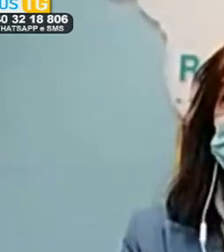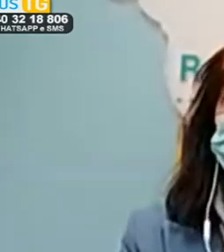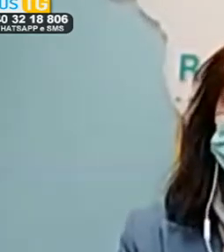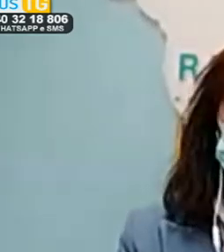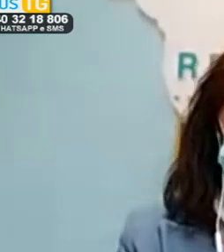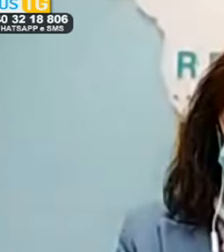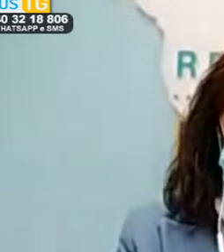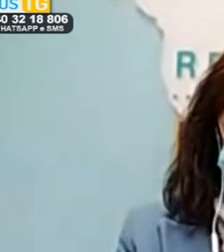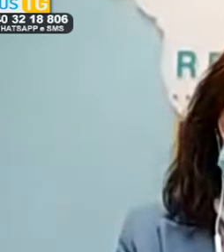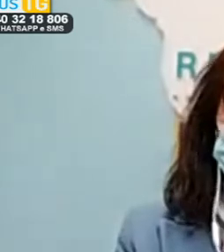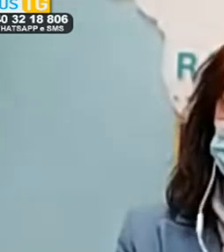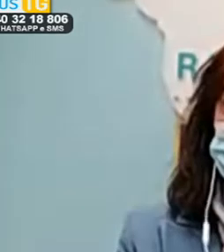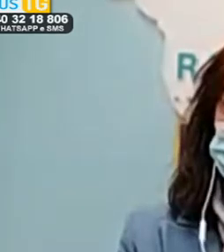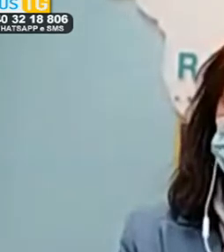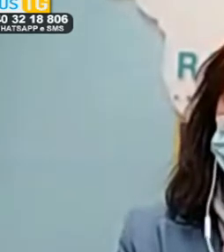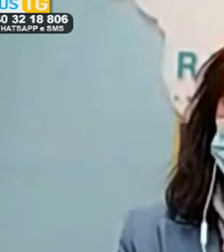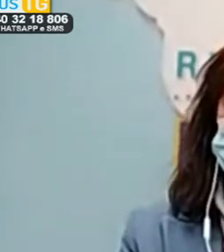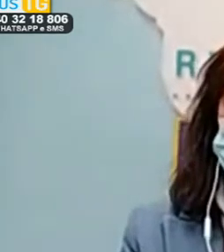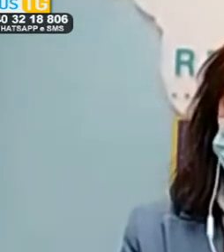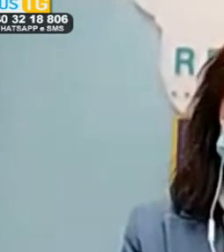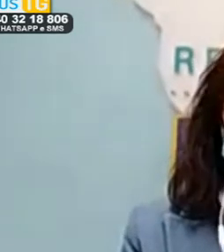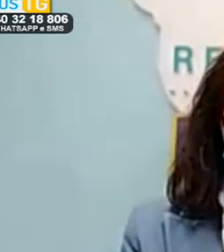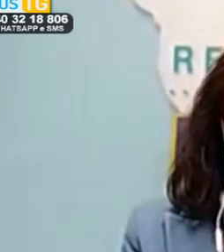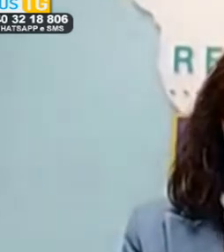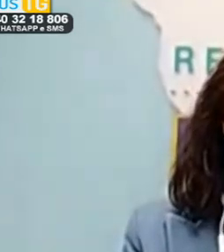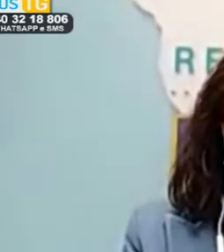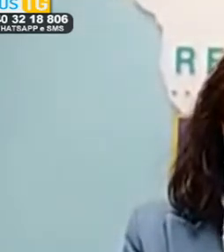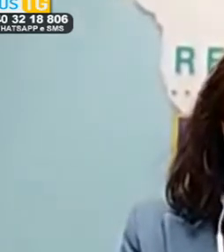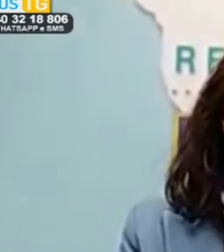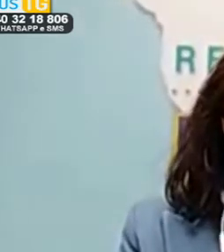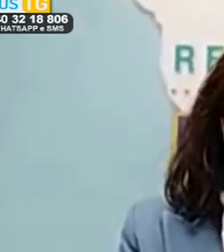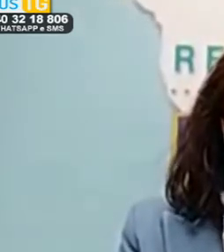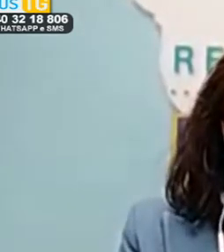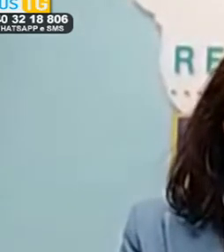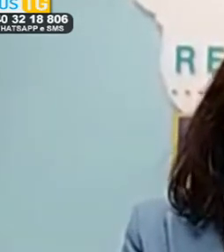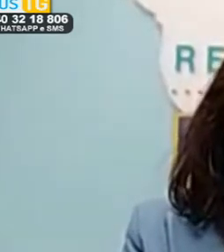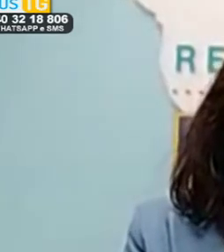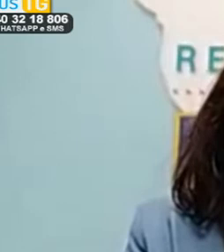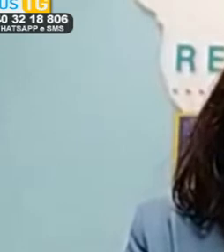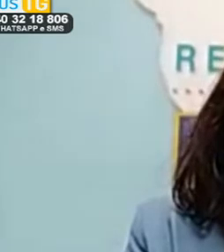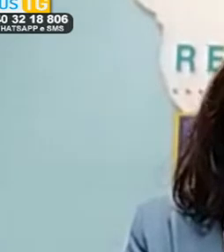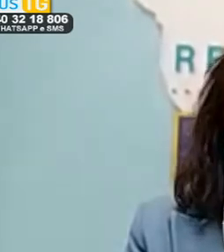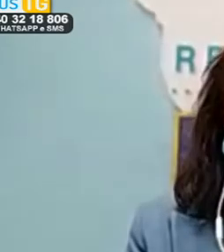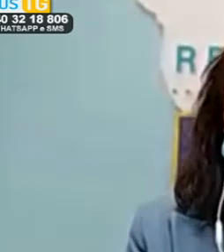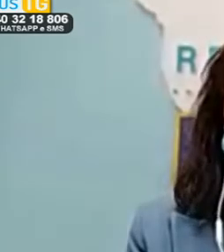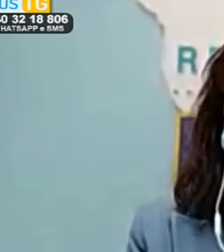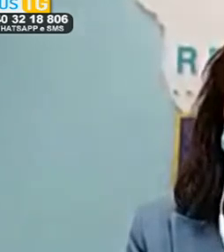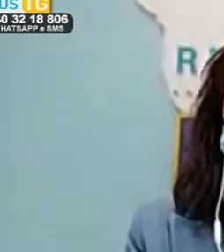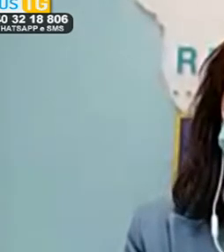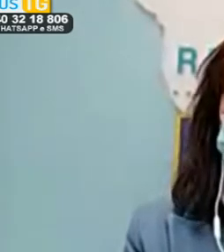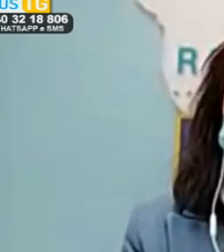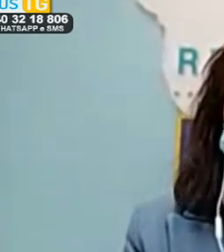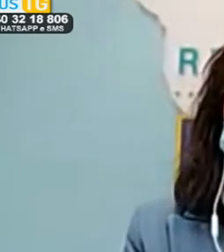122.367 le dosi vaccinali che sono state fatte sul territorio dell'USL Ottoberica, sono